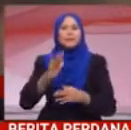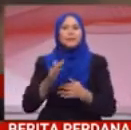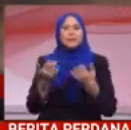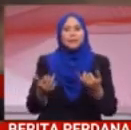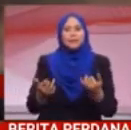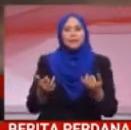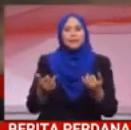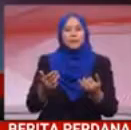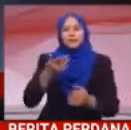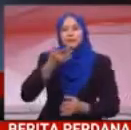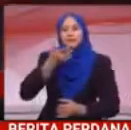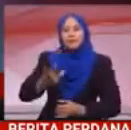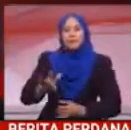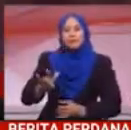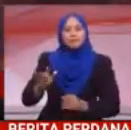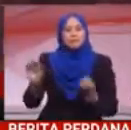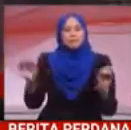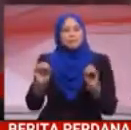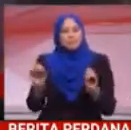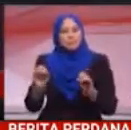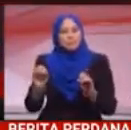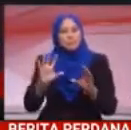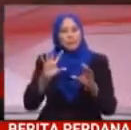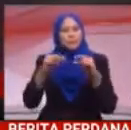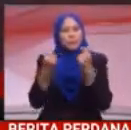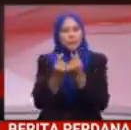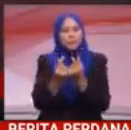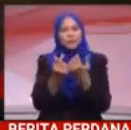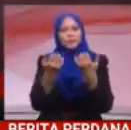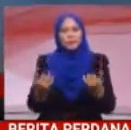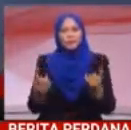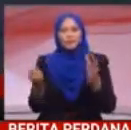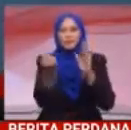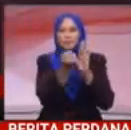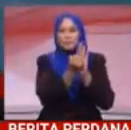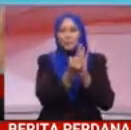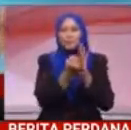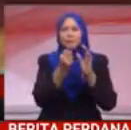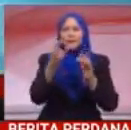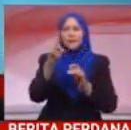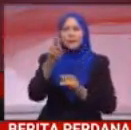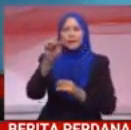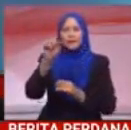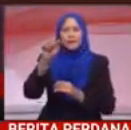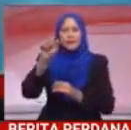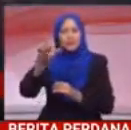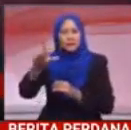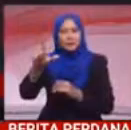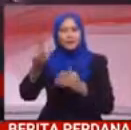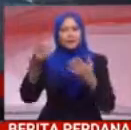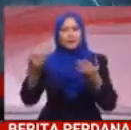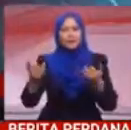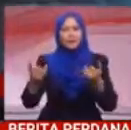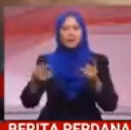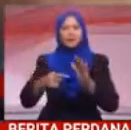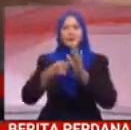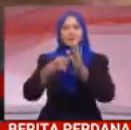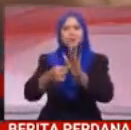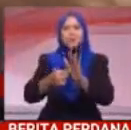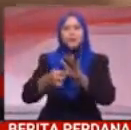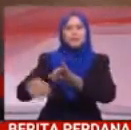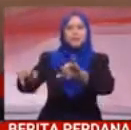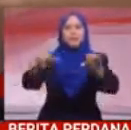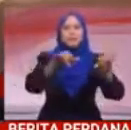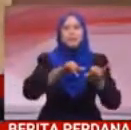Namun Nasir tidak menyebelahi kumpulan ini setelah penjenamaan baru Kristal X menerusi kemunculan lagu